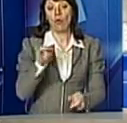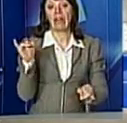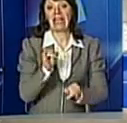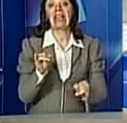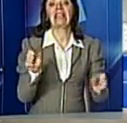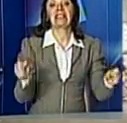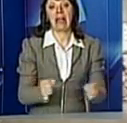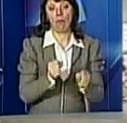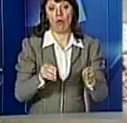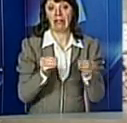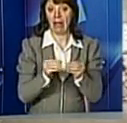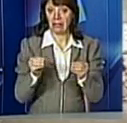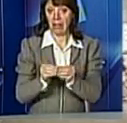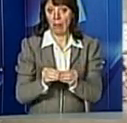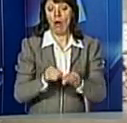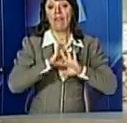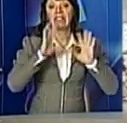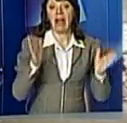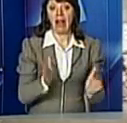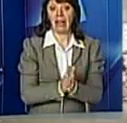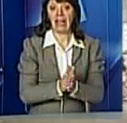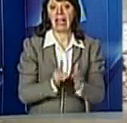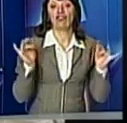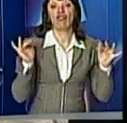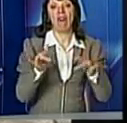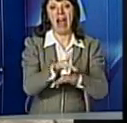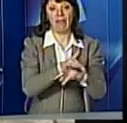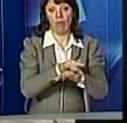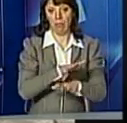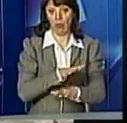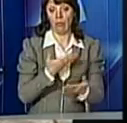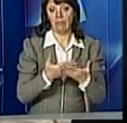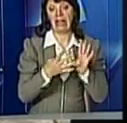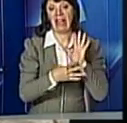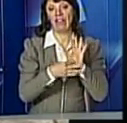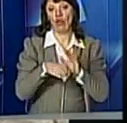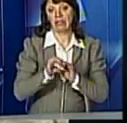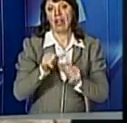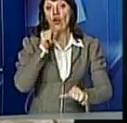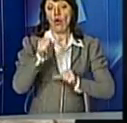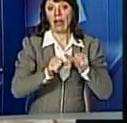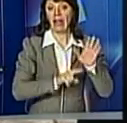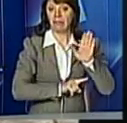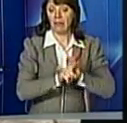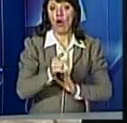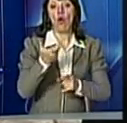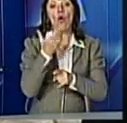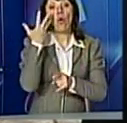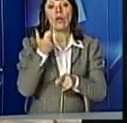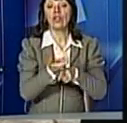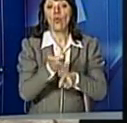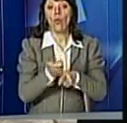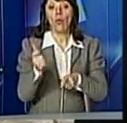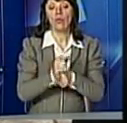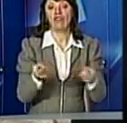зимою так само Тут взагалі жваве все було От як 90-ті роки пішли коли дуже-дуже